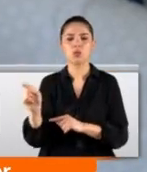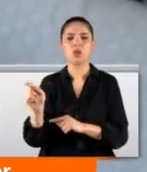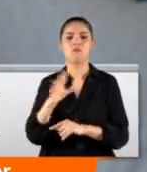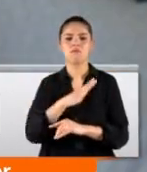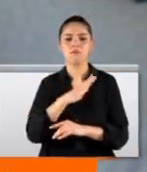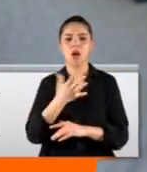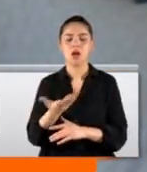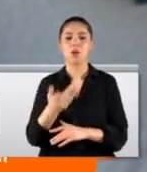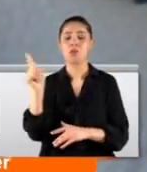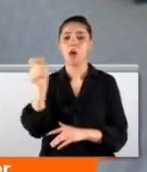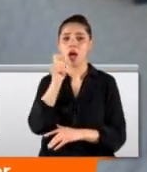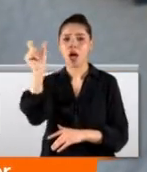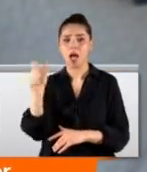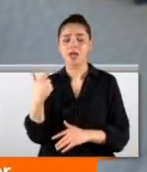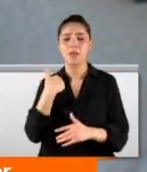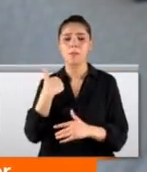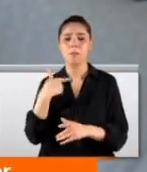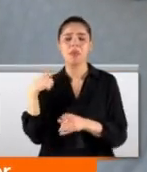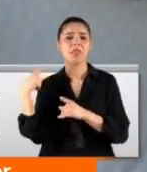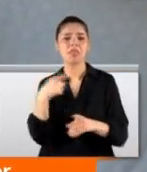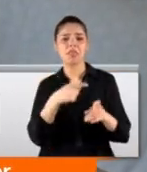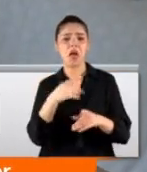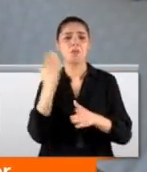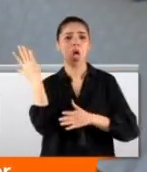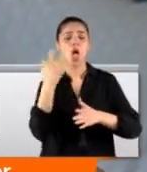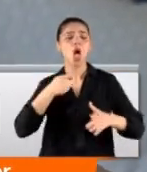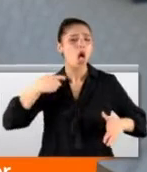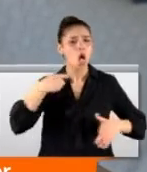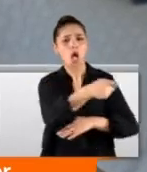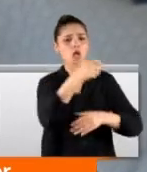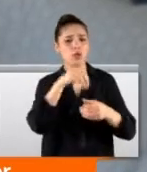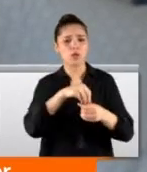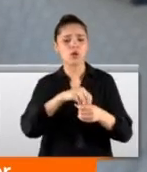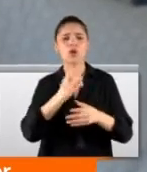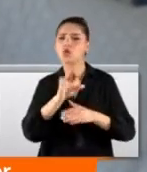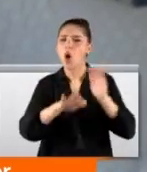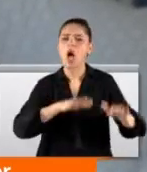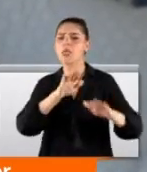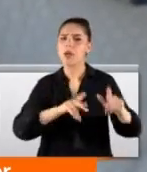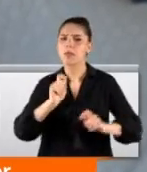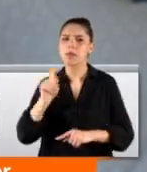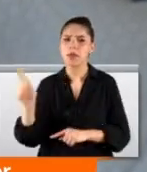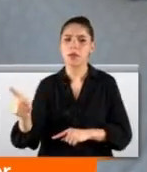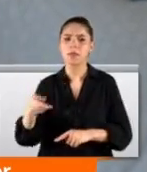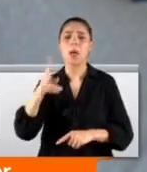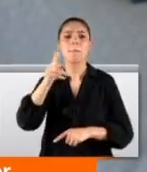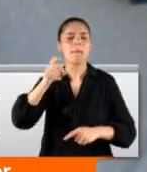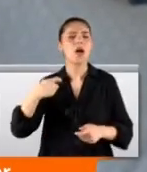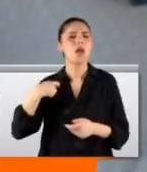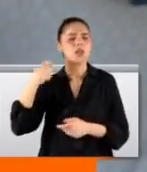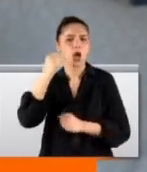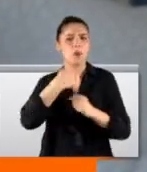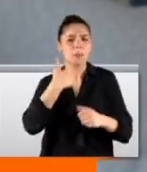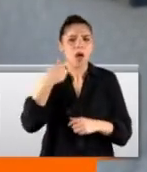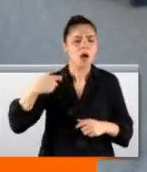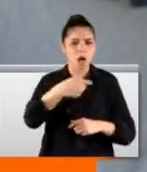şey gelebilir. Bu adam benim peşimde koştu. Öldürmek için bir sürü hamleler yaptı. Makasla kovaladı,